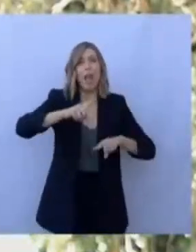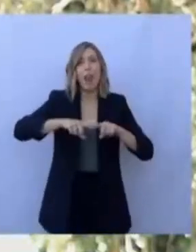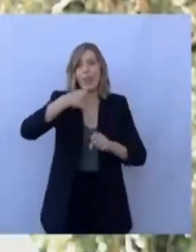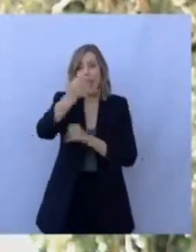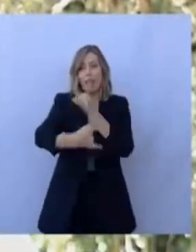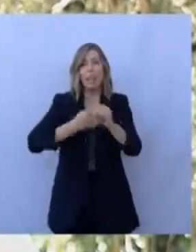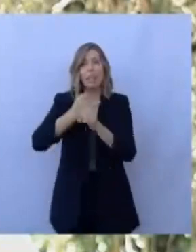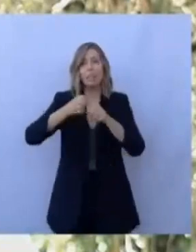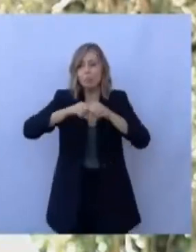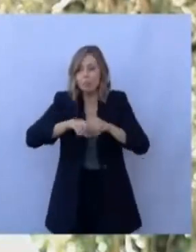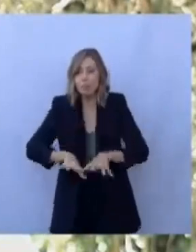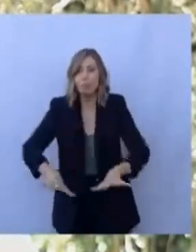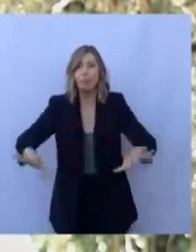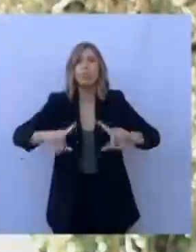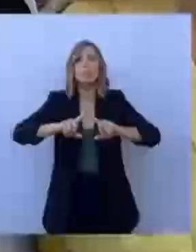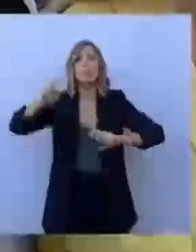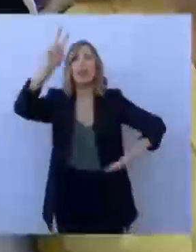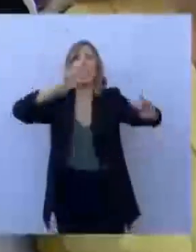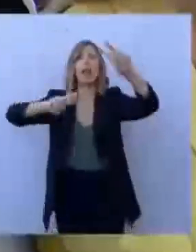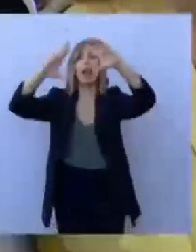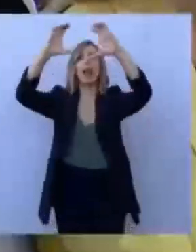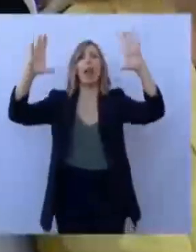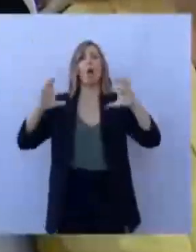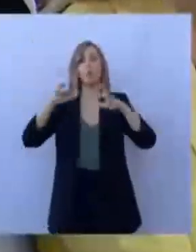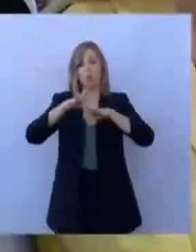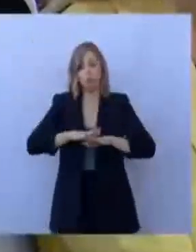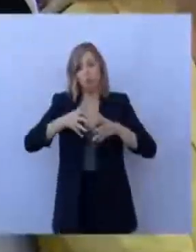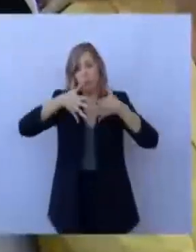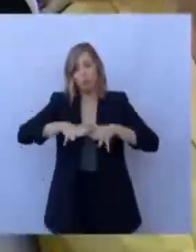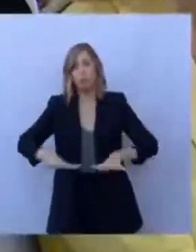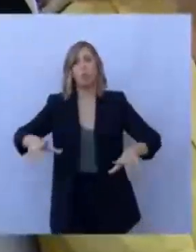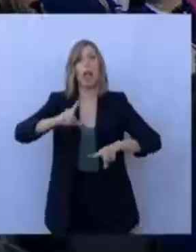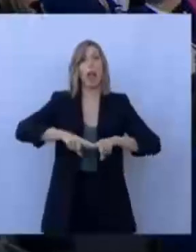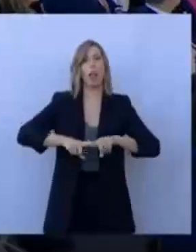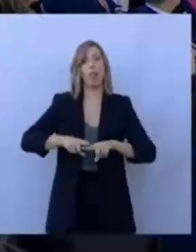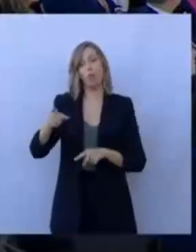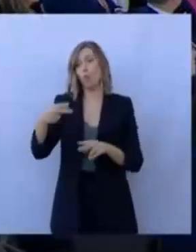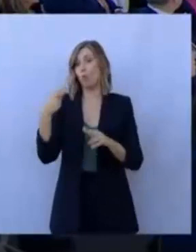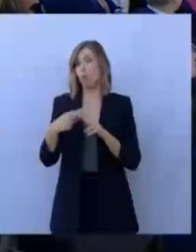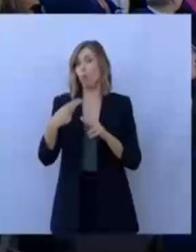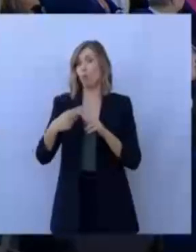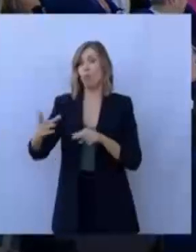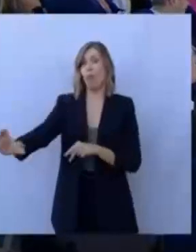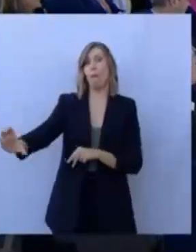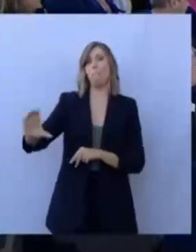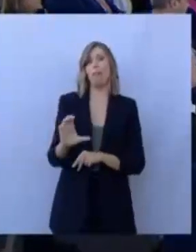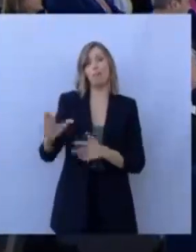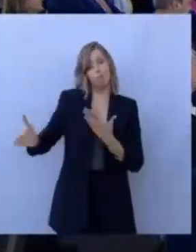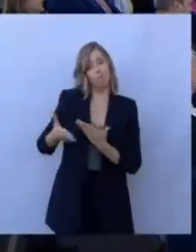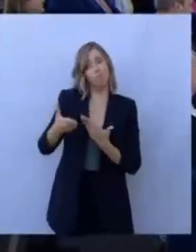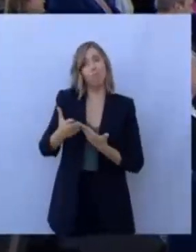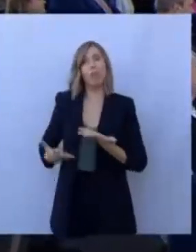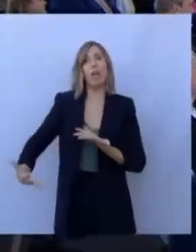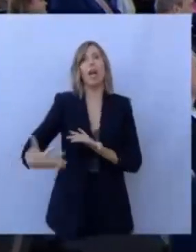Είναι μια δυναμική επένδυση η οποία μπορεί να εισφέρει στο ΑΕΠ της χώρας, όπως μας είπε και η